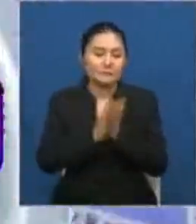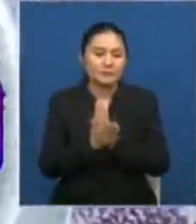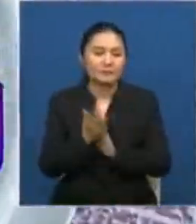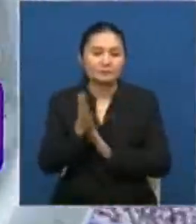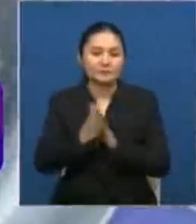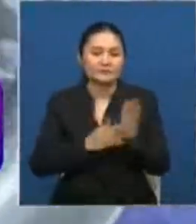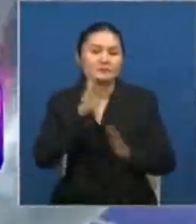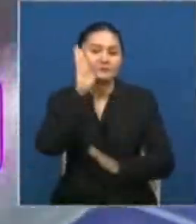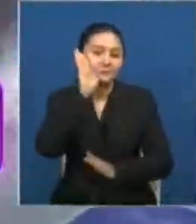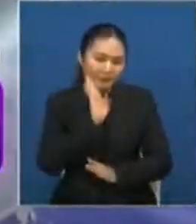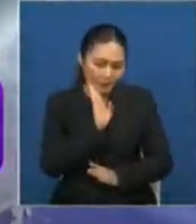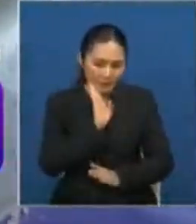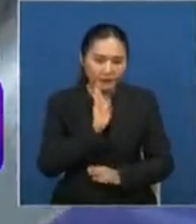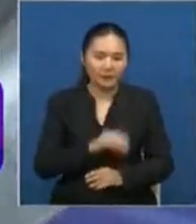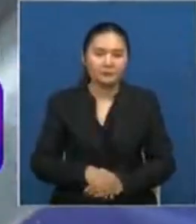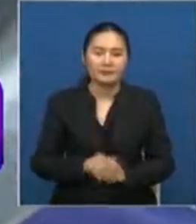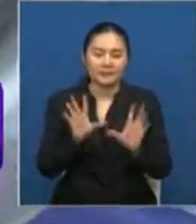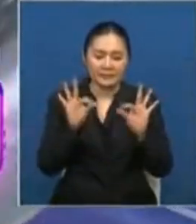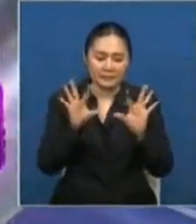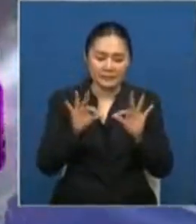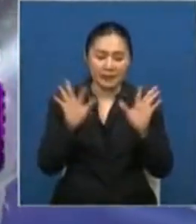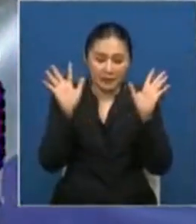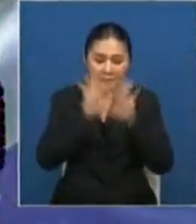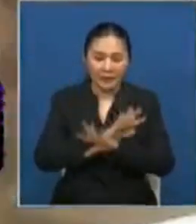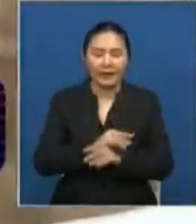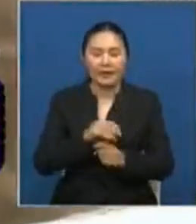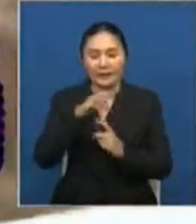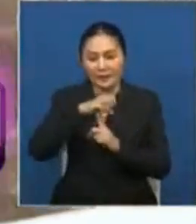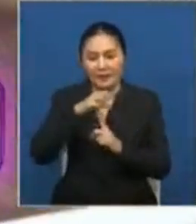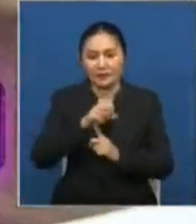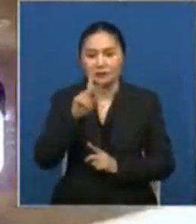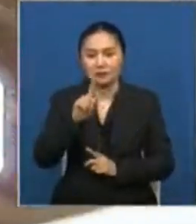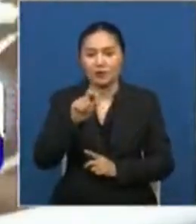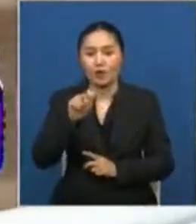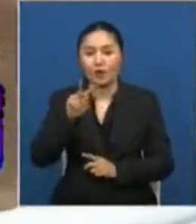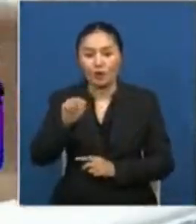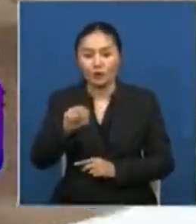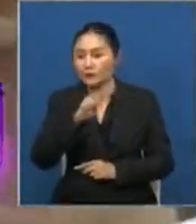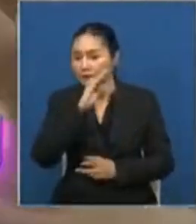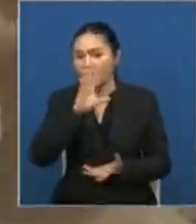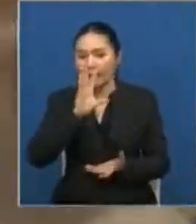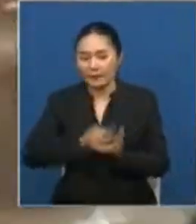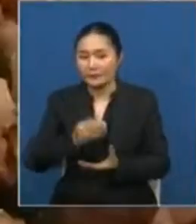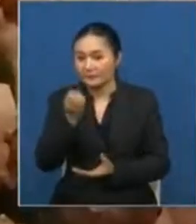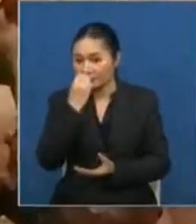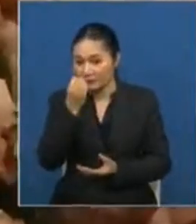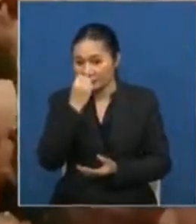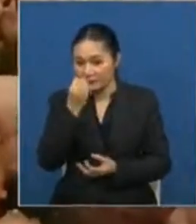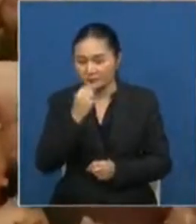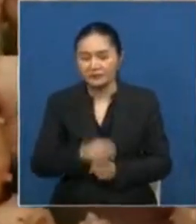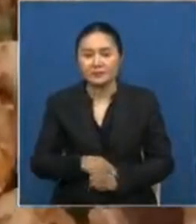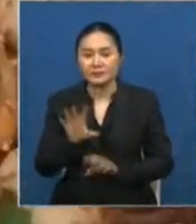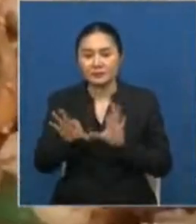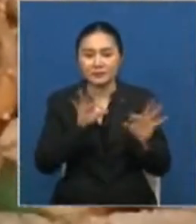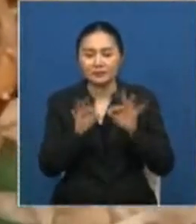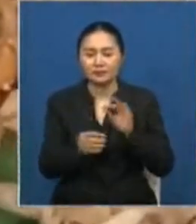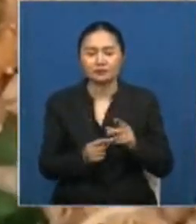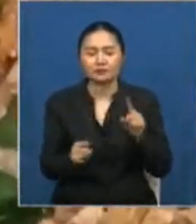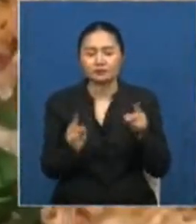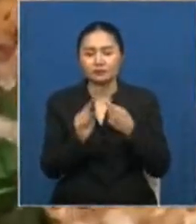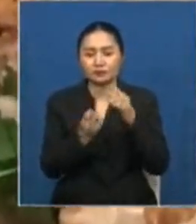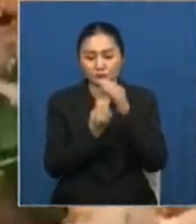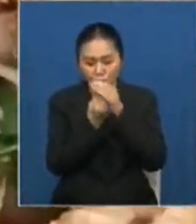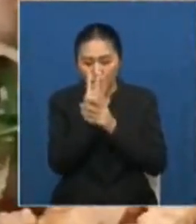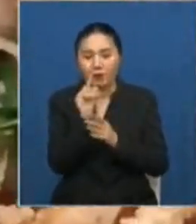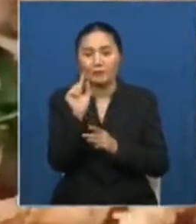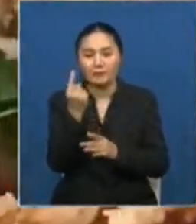งเห็ดชนิดนี้จะมีความเหนียวคล้ายกับเห็ดขอนเช่นเดียวกันดังนั้นหากจะเก็บไปทานก็ควรเลือกเก็บเอาตอนดอกอ่อนๆค่ะจะ